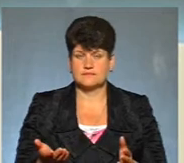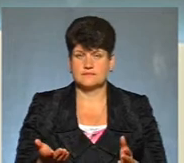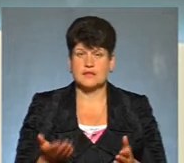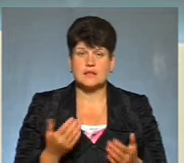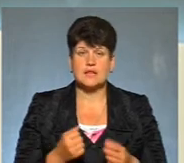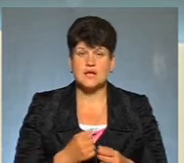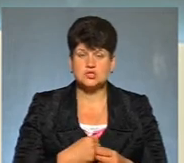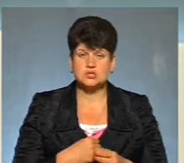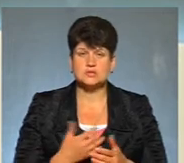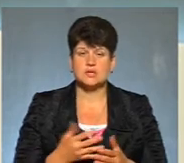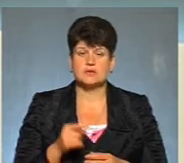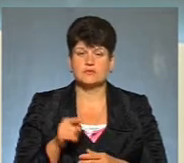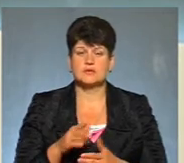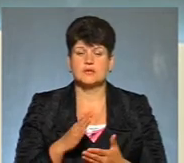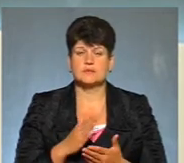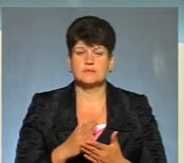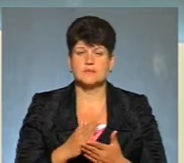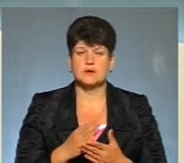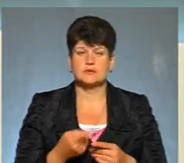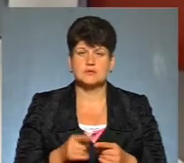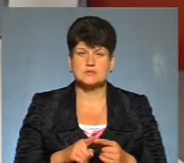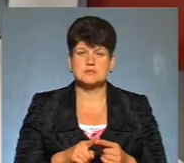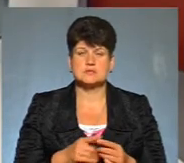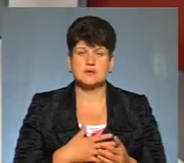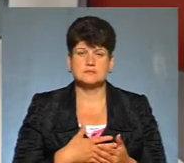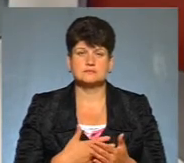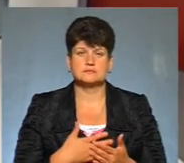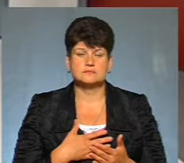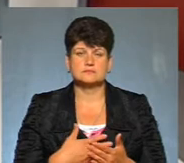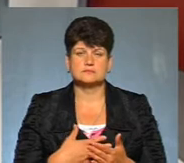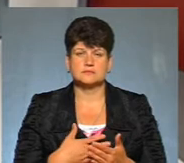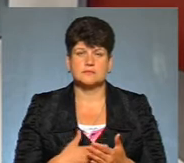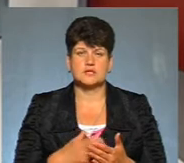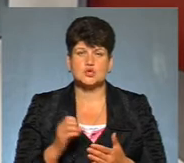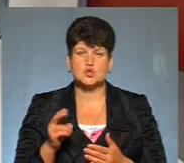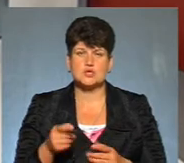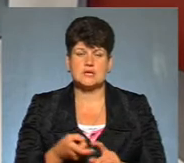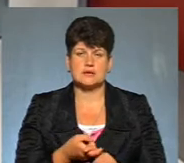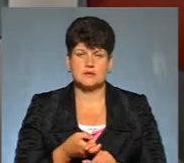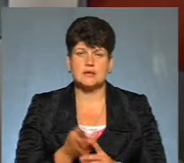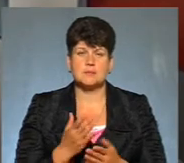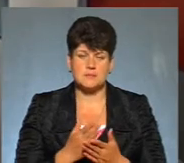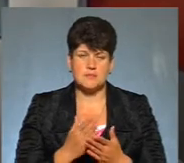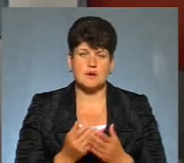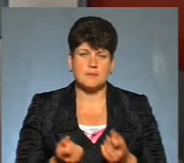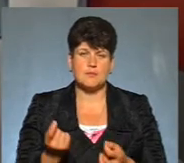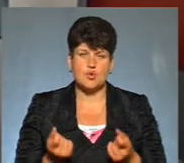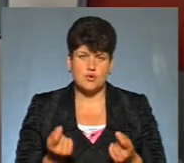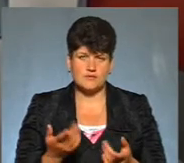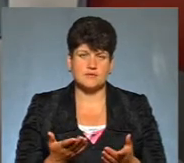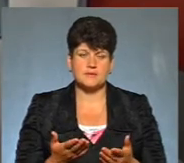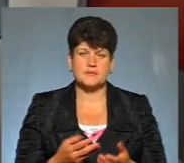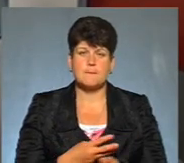жаль, вони мають, от ця інтенсифікація соціальних контактів має і такі прояви, як ви